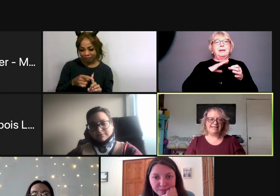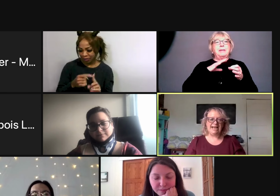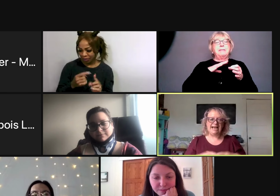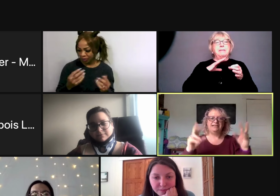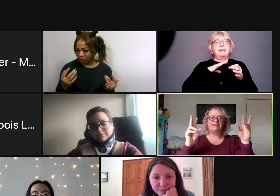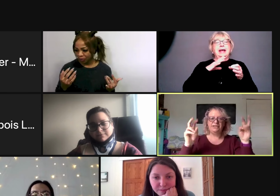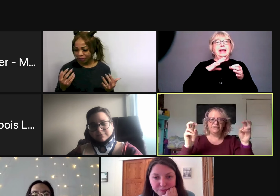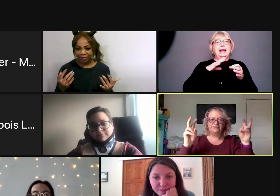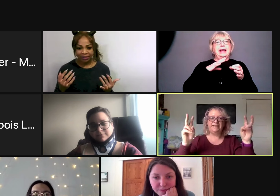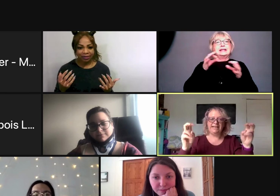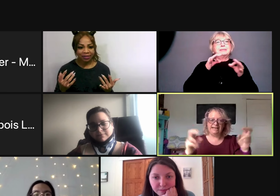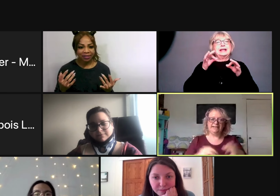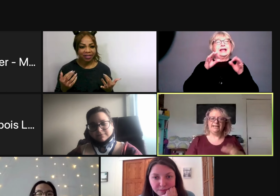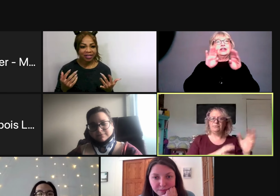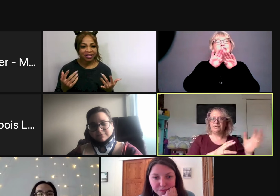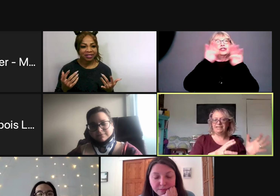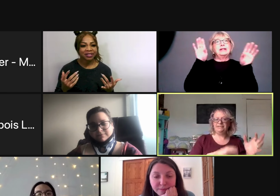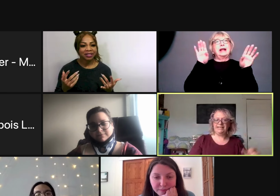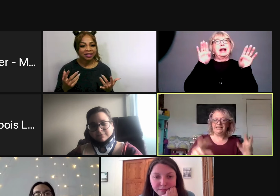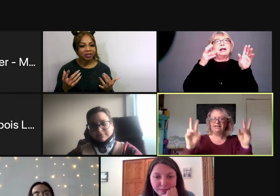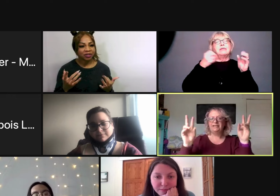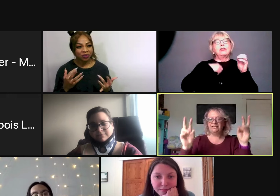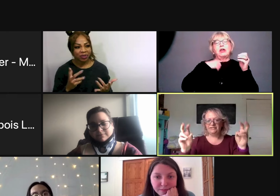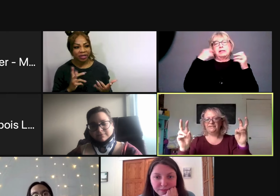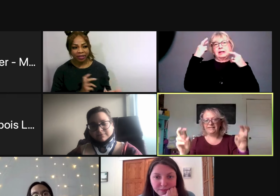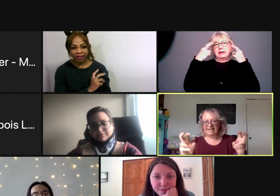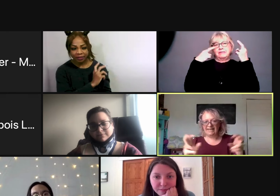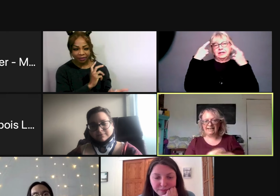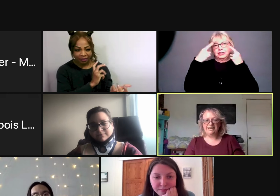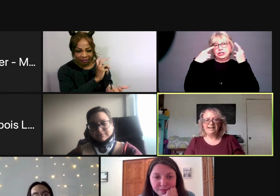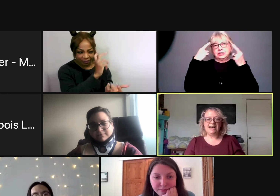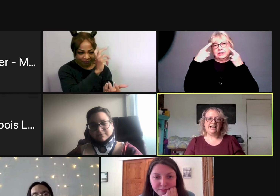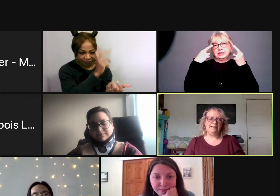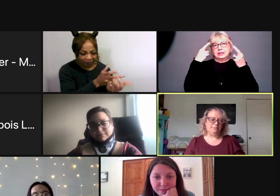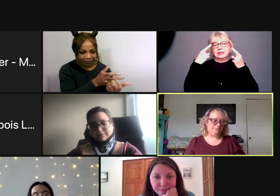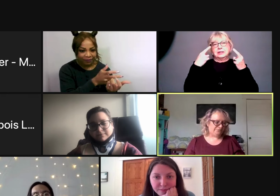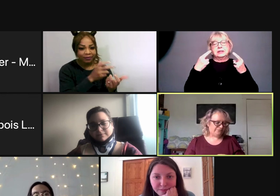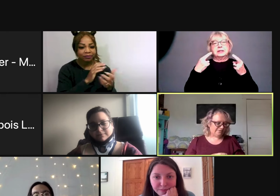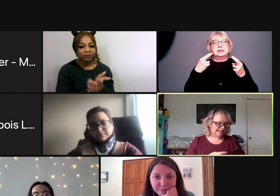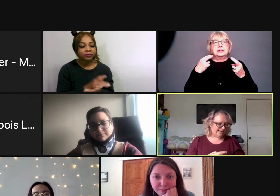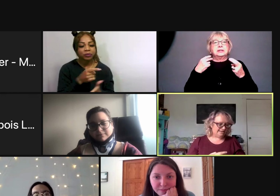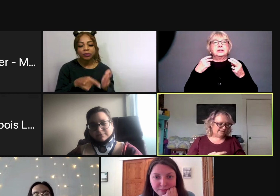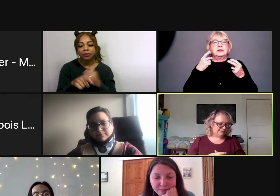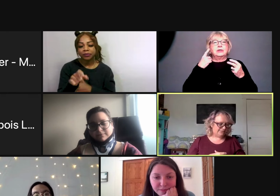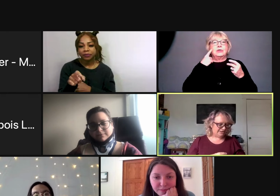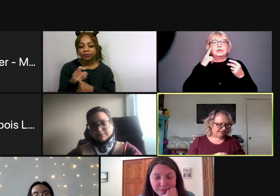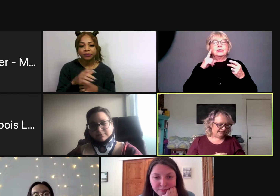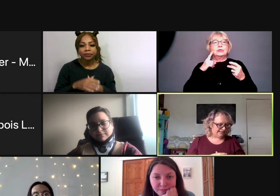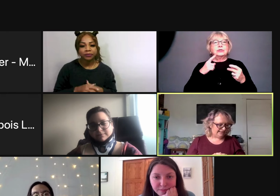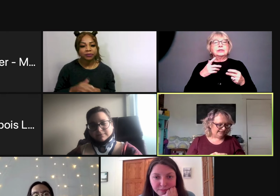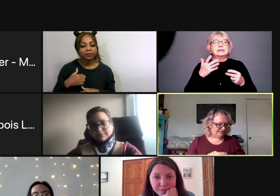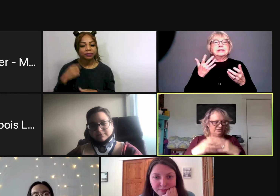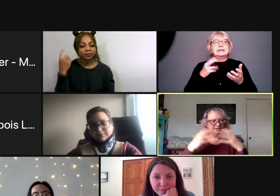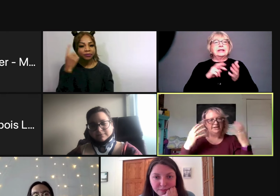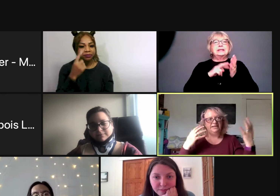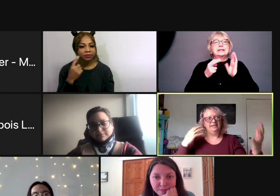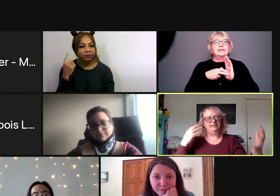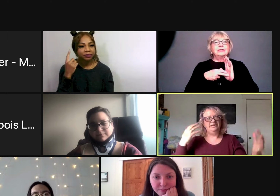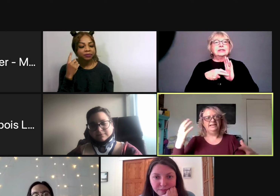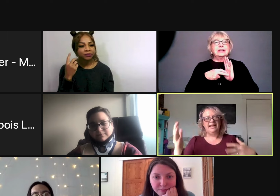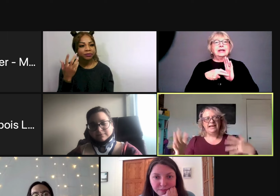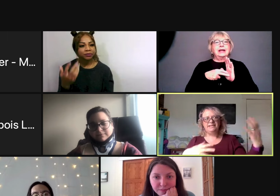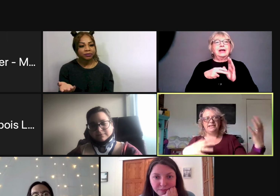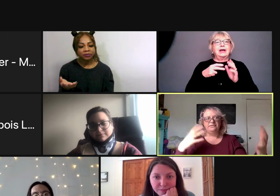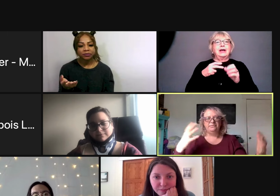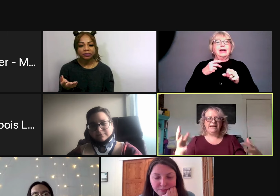fait réfléchir au au poids de ce que cela comporte que de vouloir fuiter